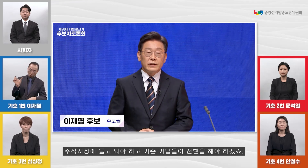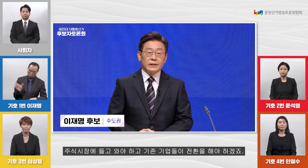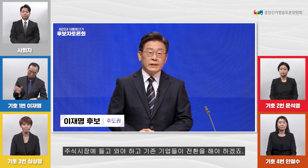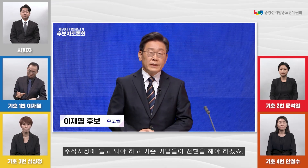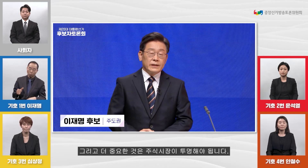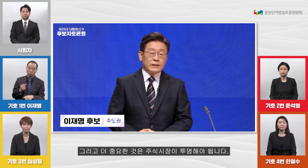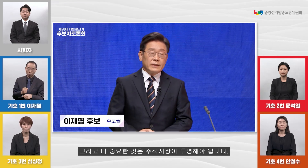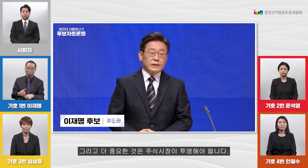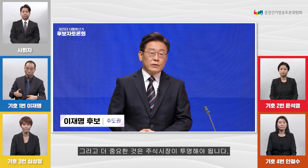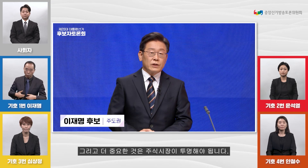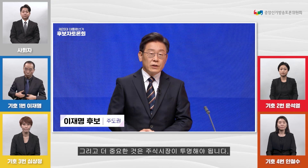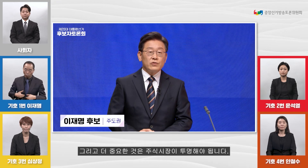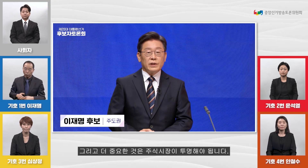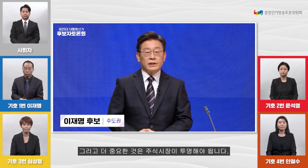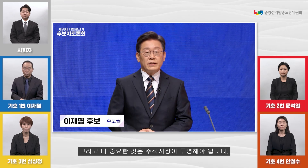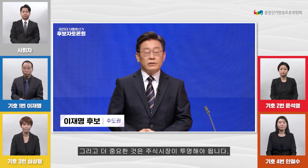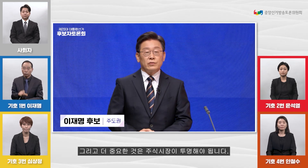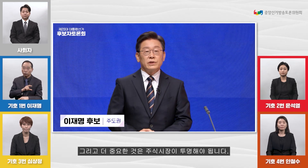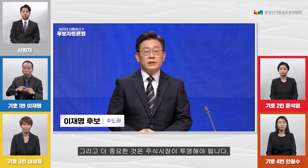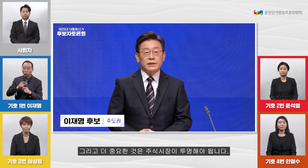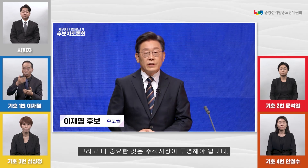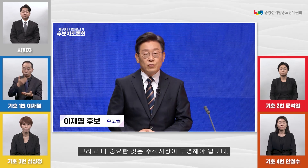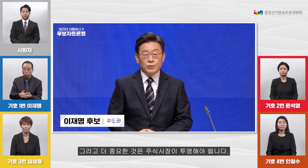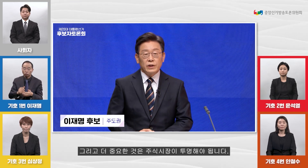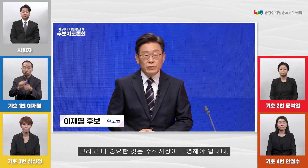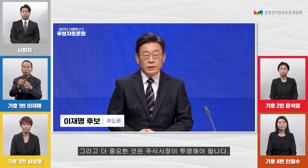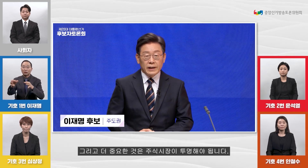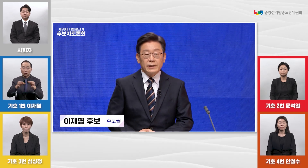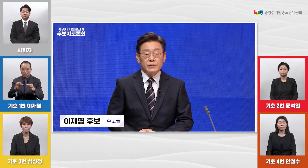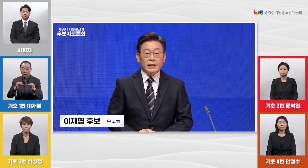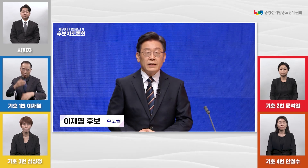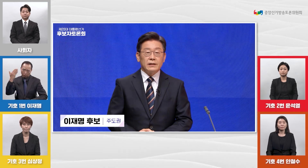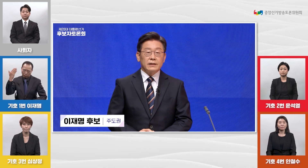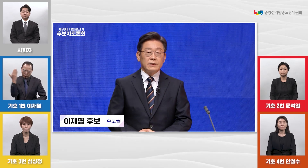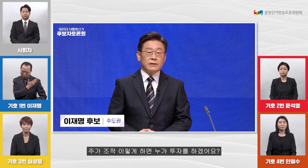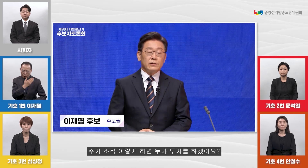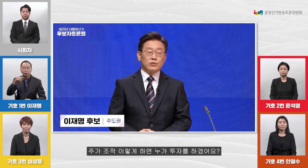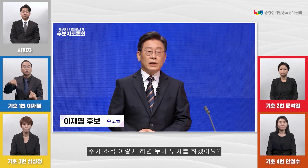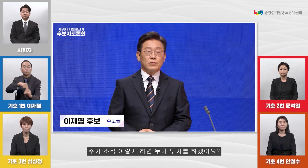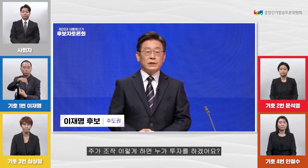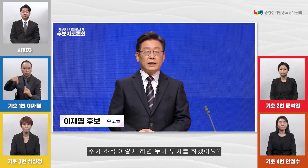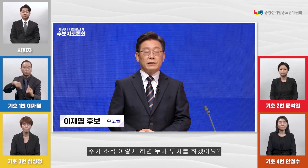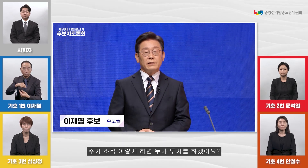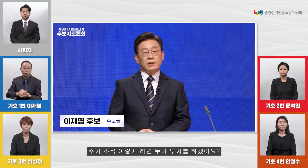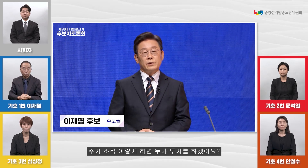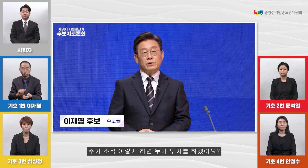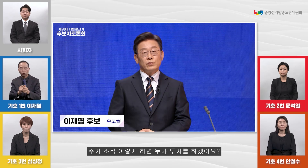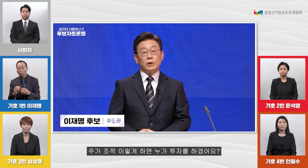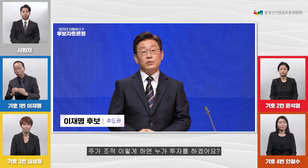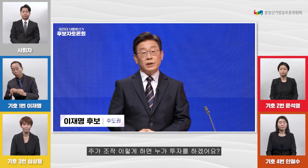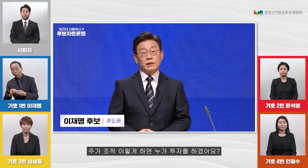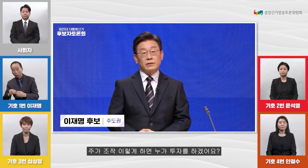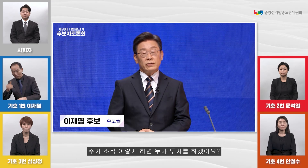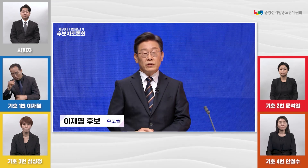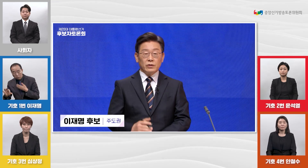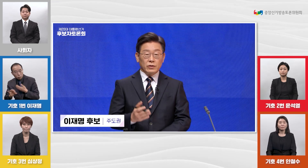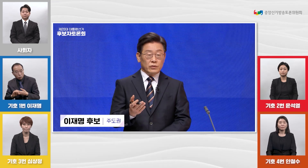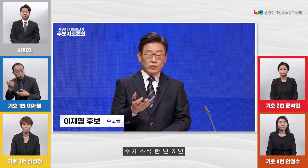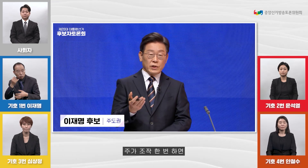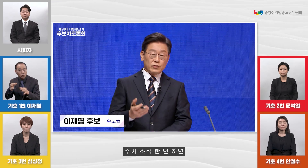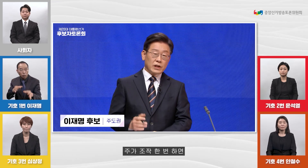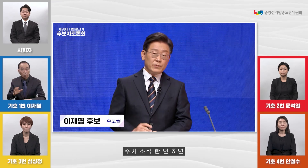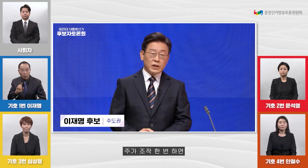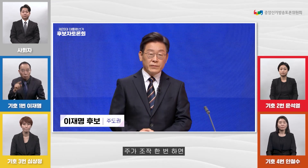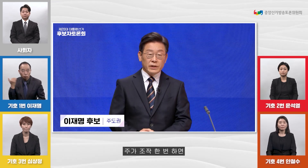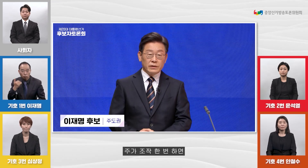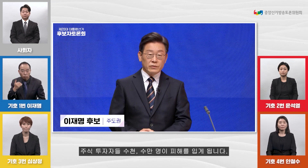되겠죠. 그리고 더 중요한 거는 주식시장이 투명해야 됩니다. 주가 조작 이렇게 하면 누가 투자하겠어요?